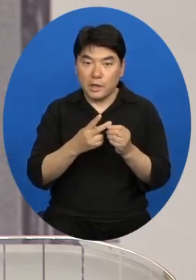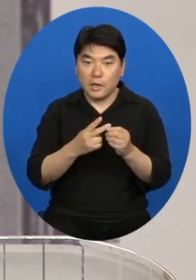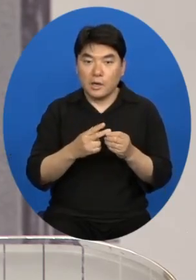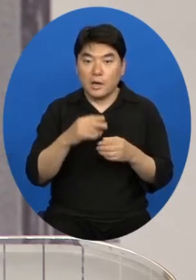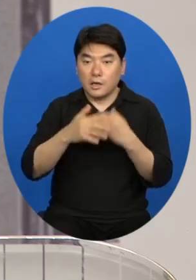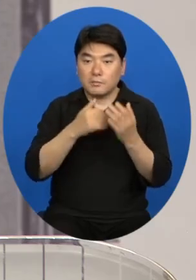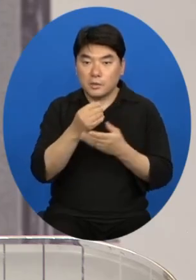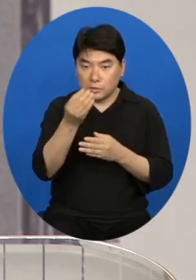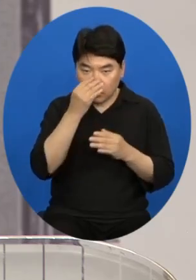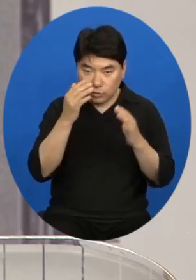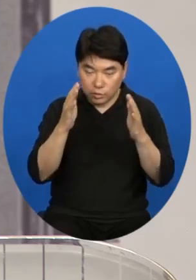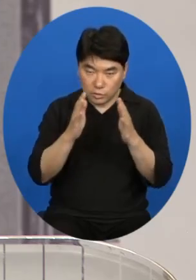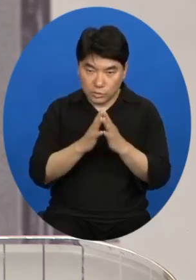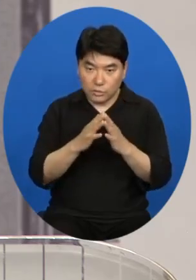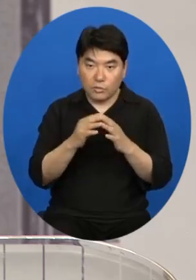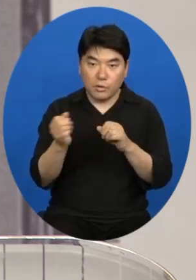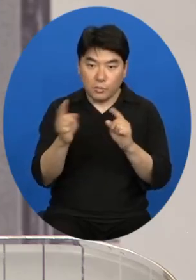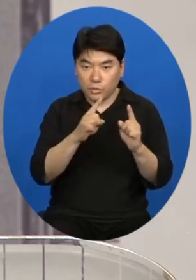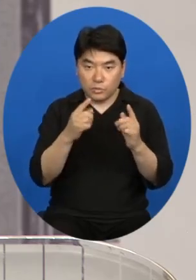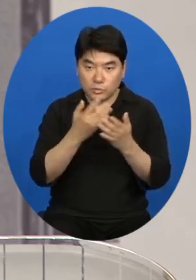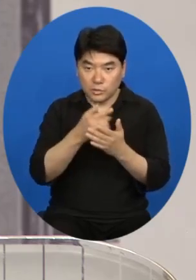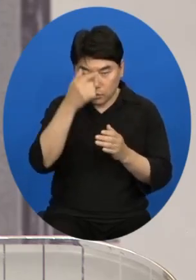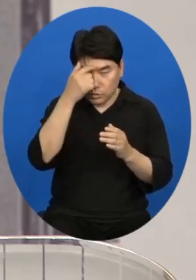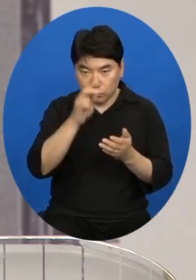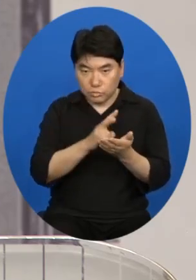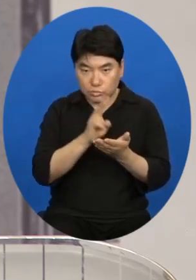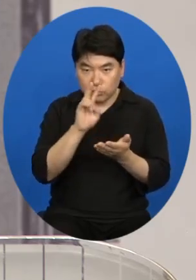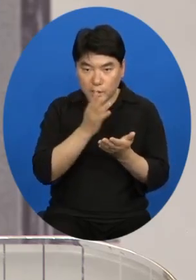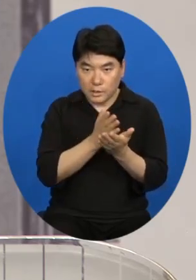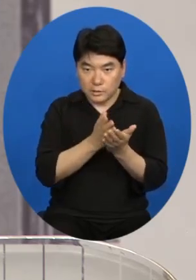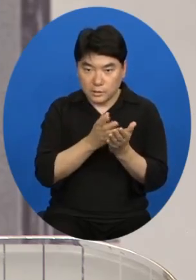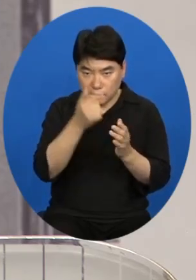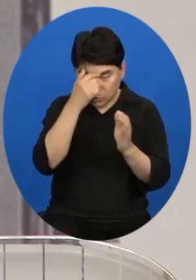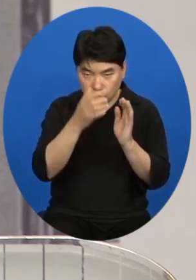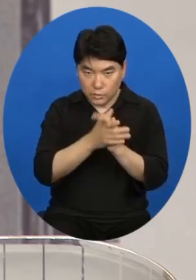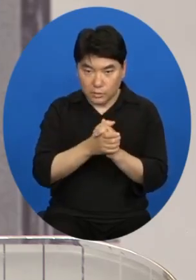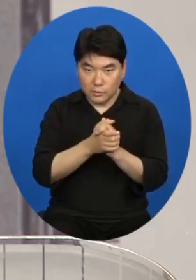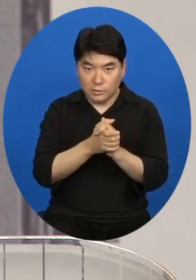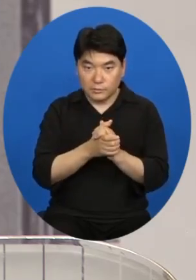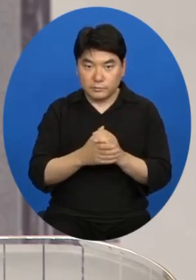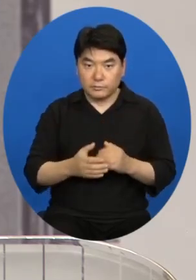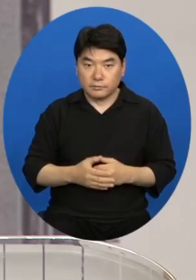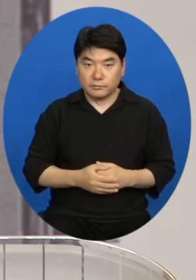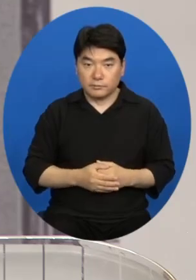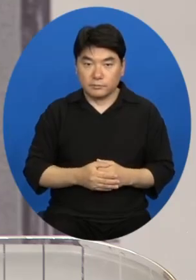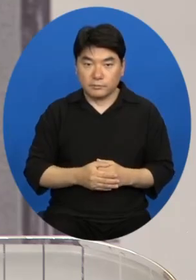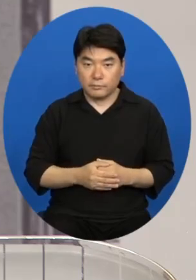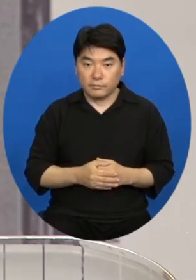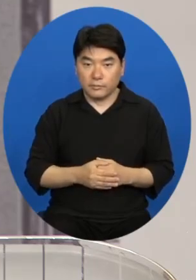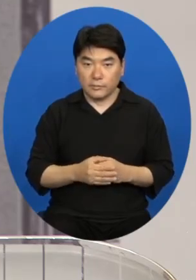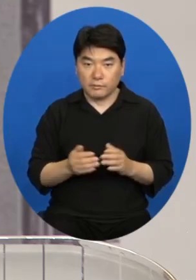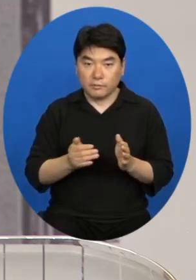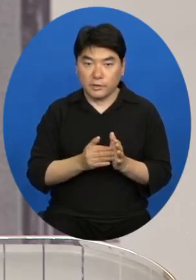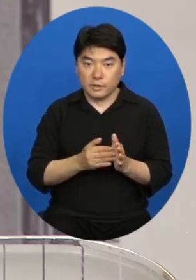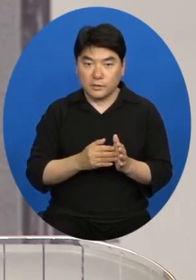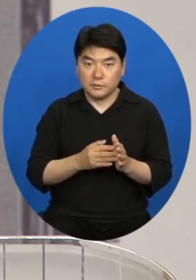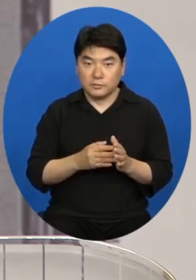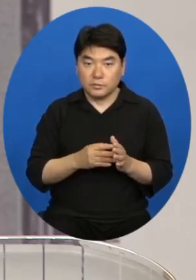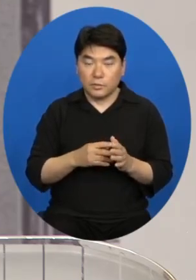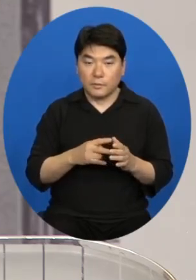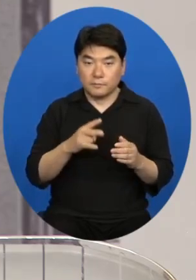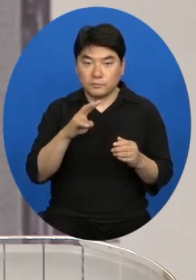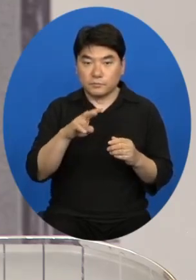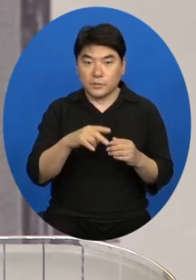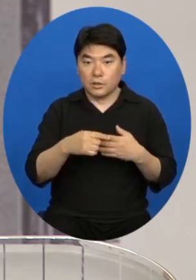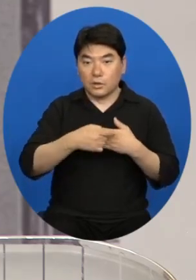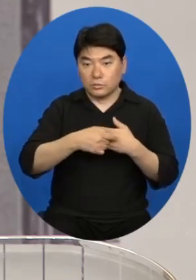성전이 회복되게 해 주십시오. 이 두 가지 기도였는데 하나님이 응답을 하십니다. 근데 두 가지 차원에서 응답을 해. 하나는 표면적인 차원에서, 두